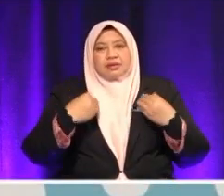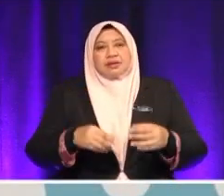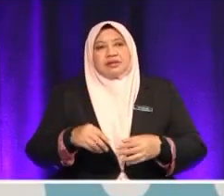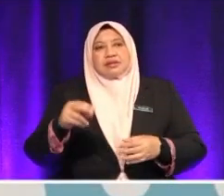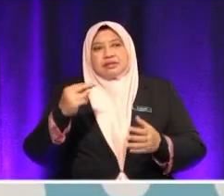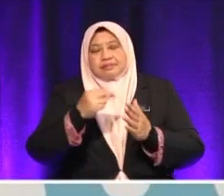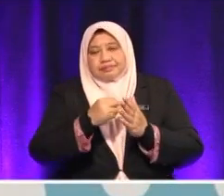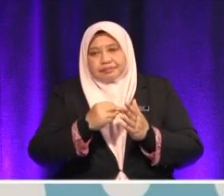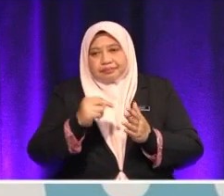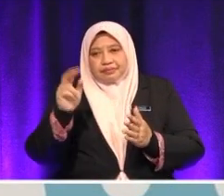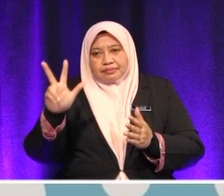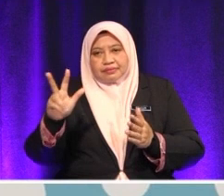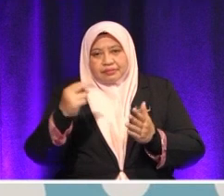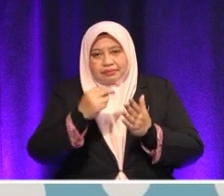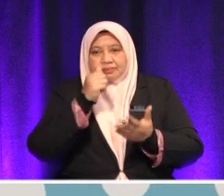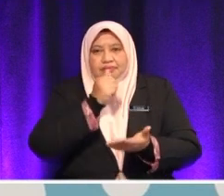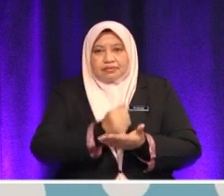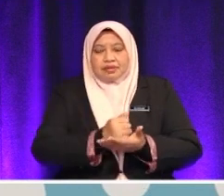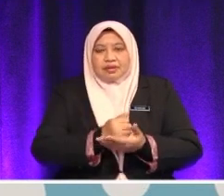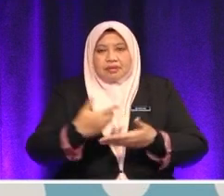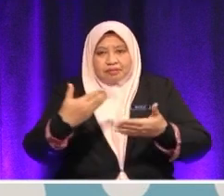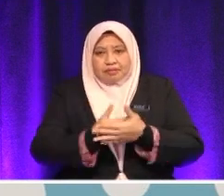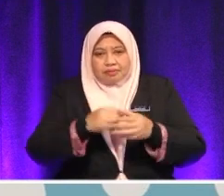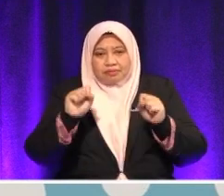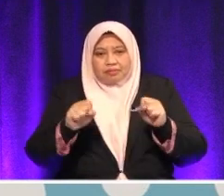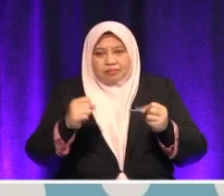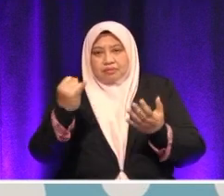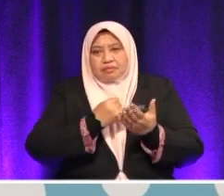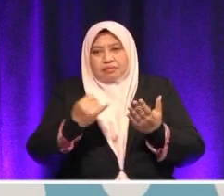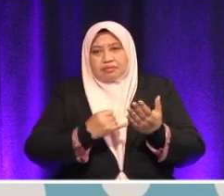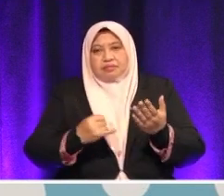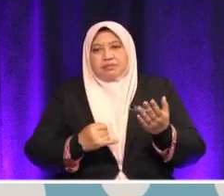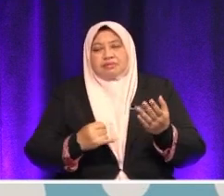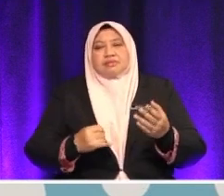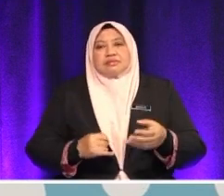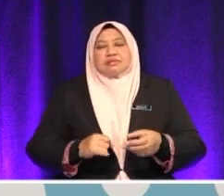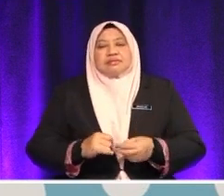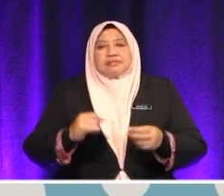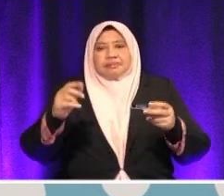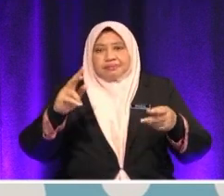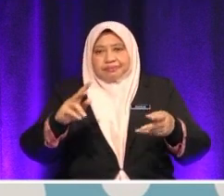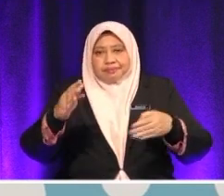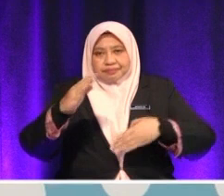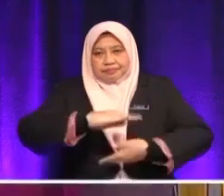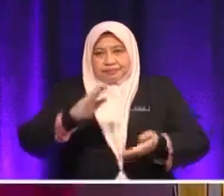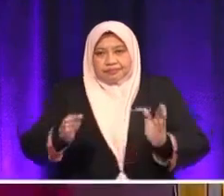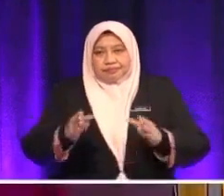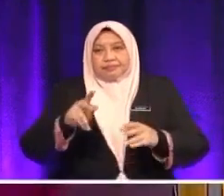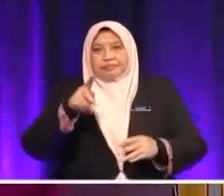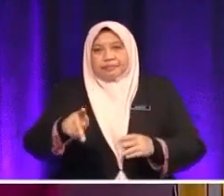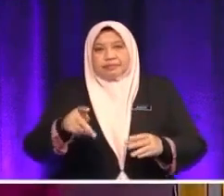barulah murid boleh melukis kotak dan murid kene ingat bila nak melukis Vlog kotak mesti menggunakan